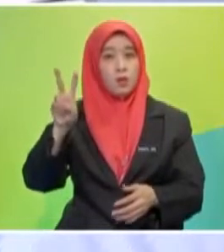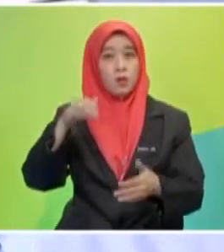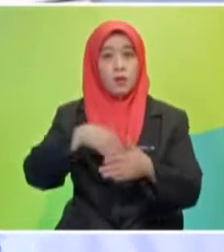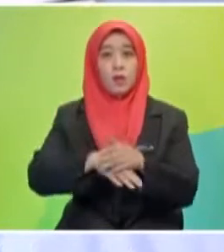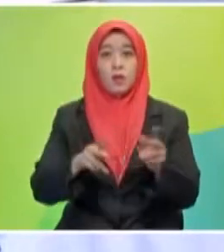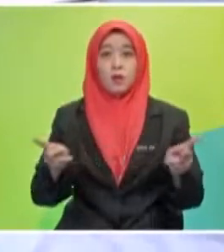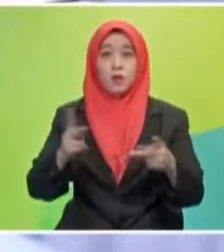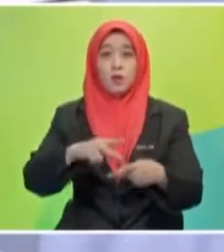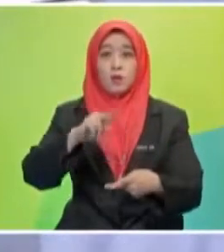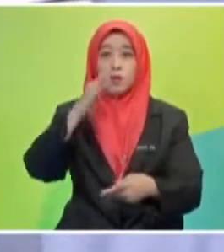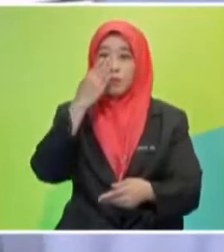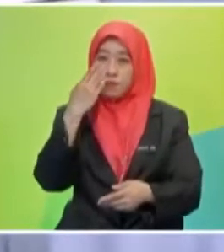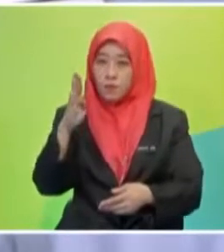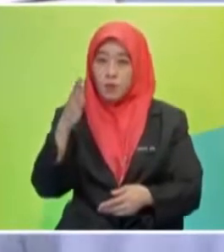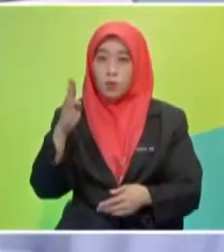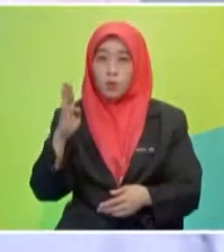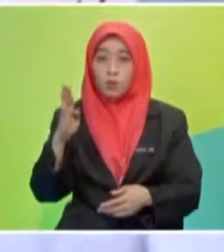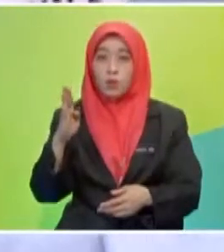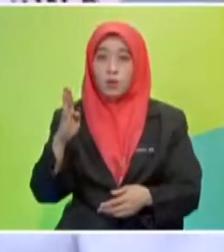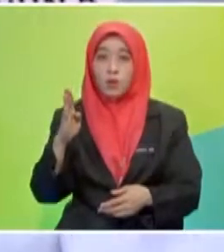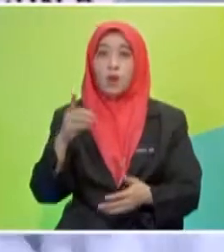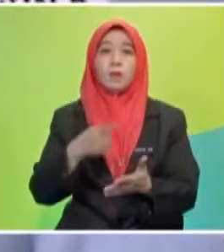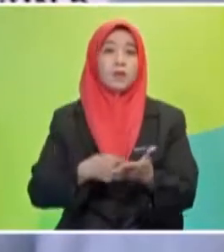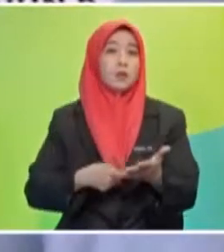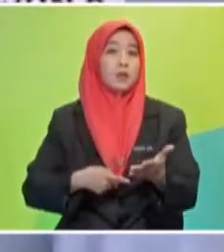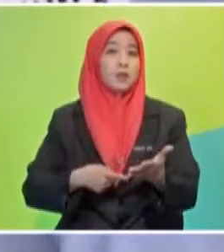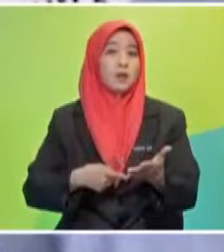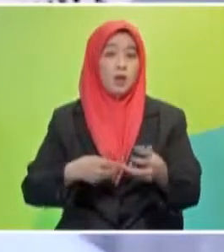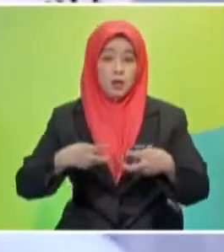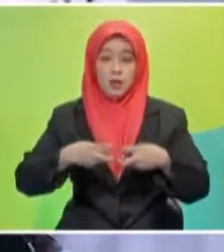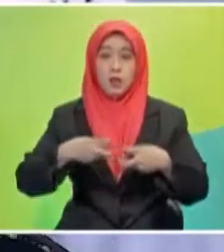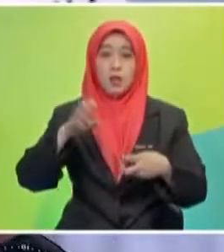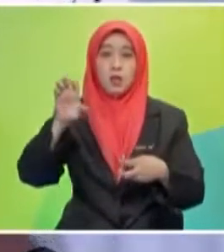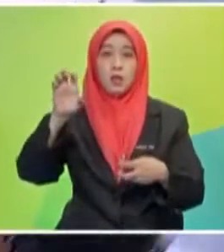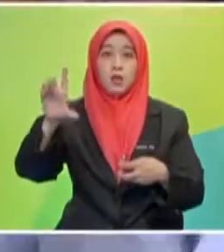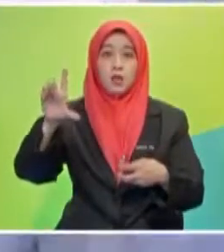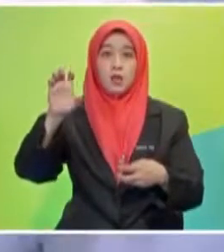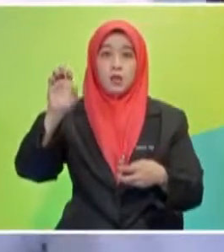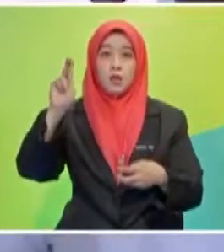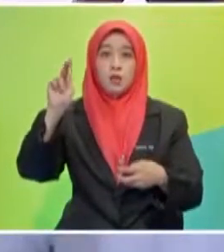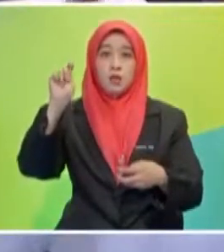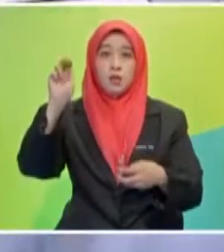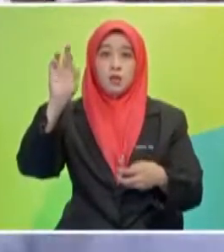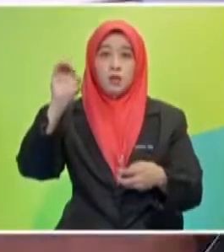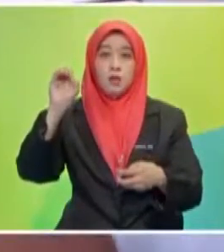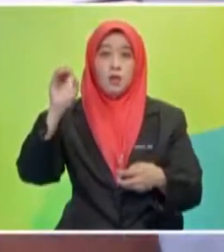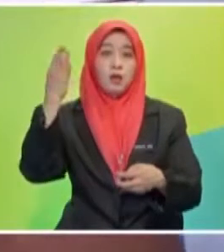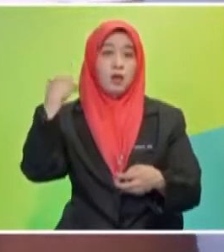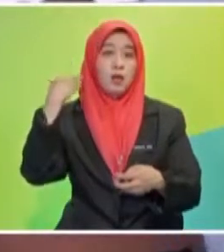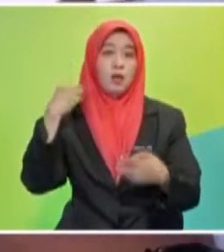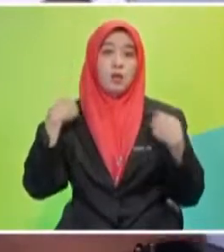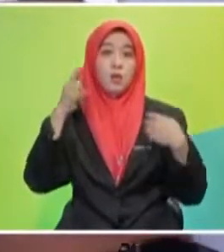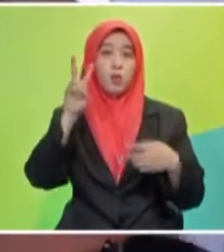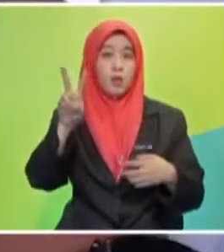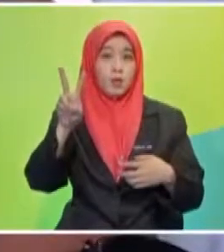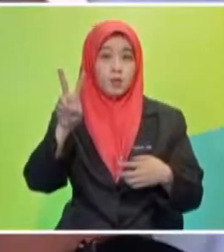kotak biru nih Hai apa tuh kita bisa detailed truk elektro aja di kita dua komponen-komponen yang kedua